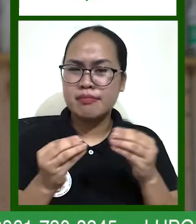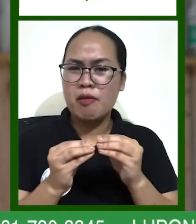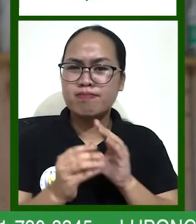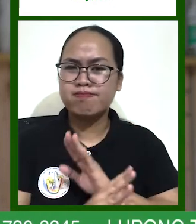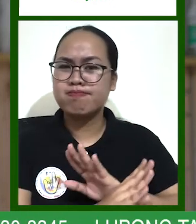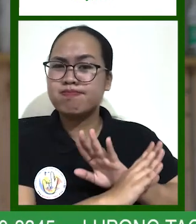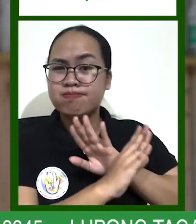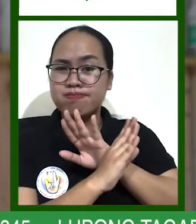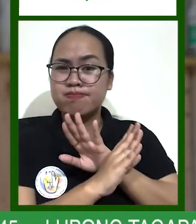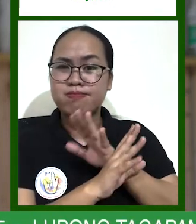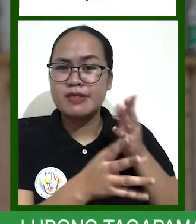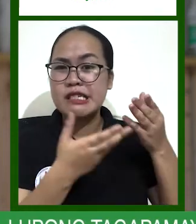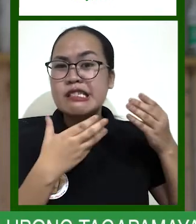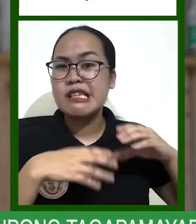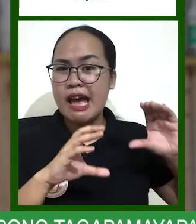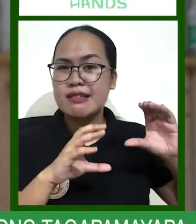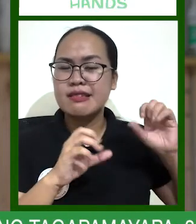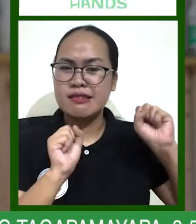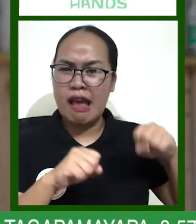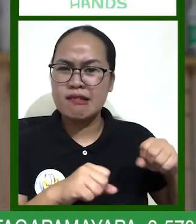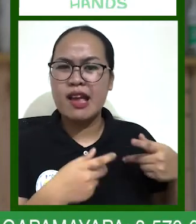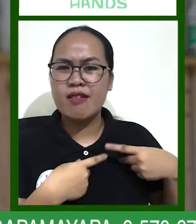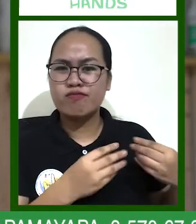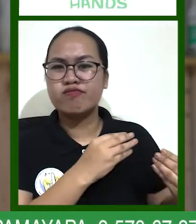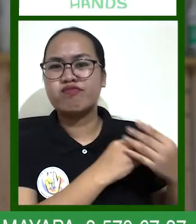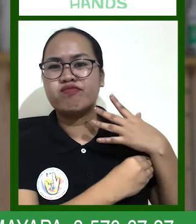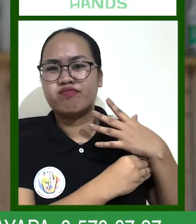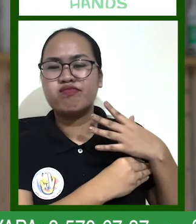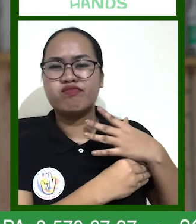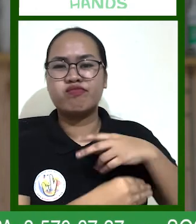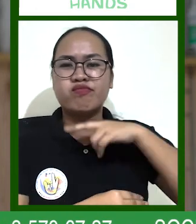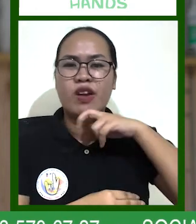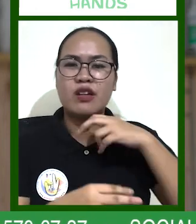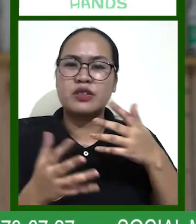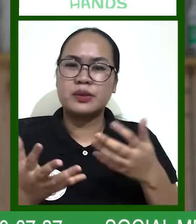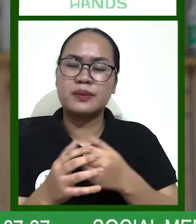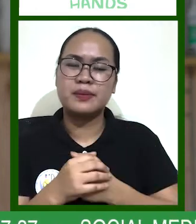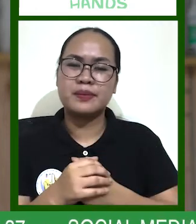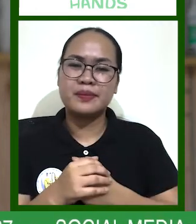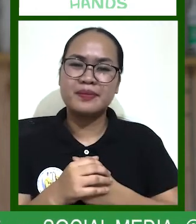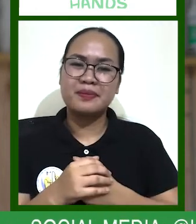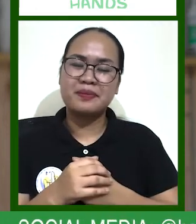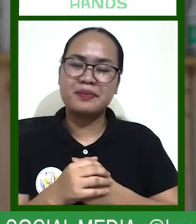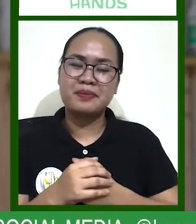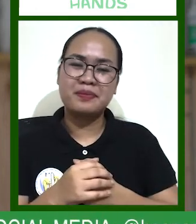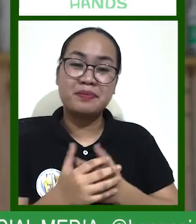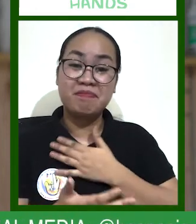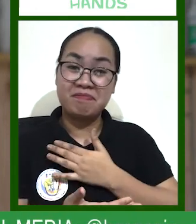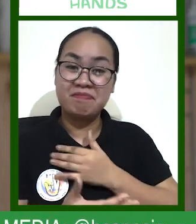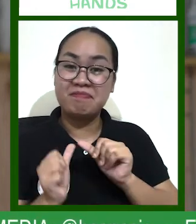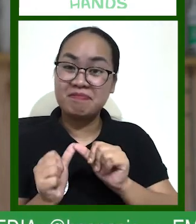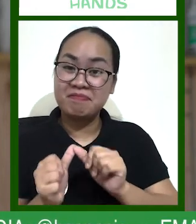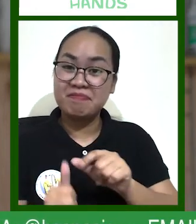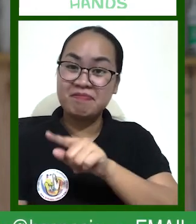mga chances na makuha po natin ang COVID virus sa labas. So again, ang aking patuloy